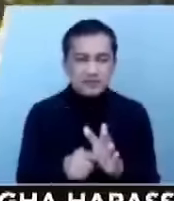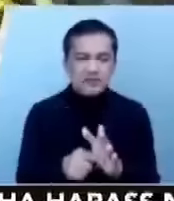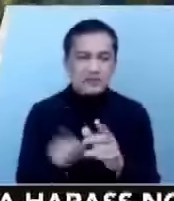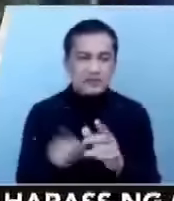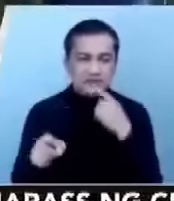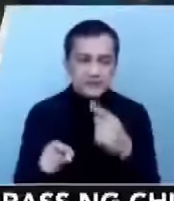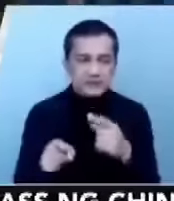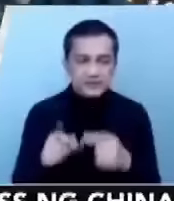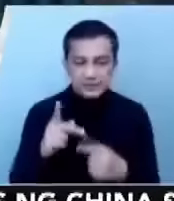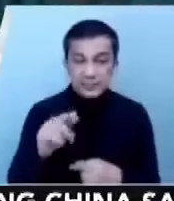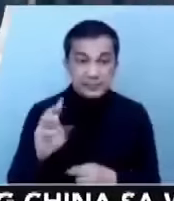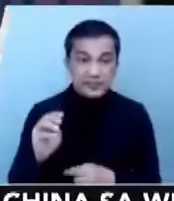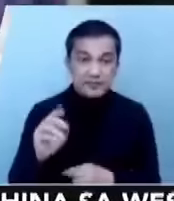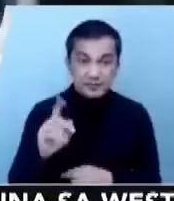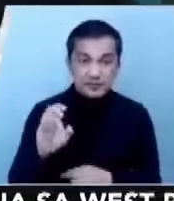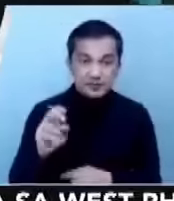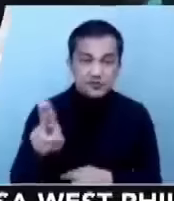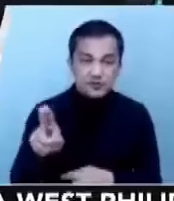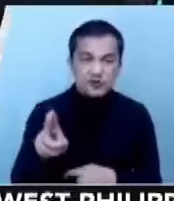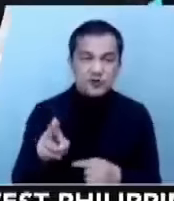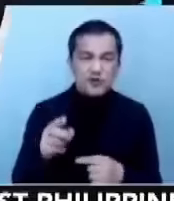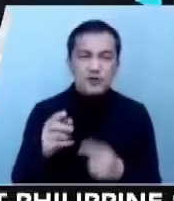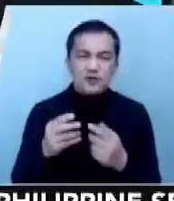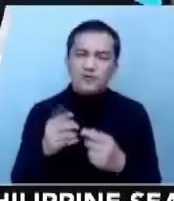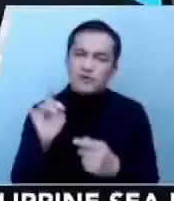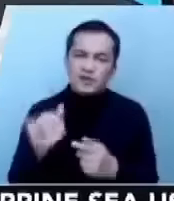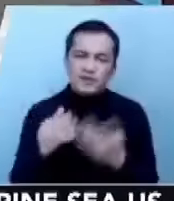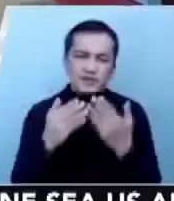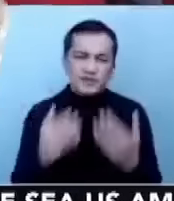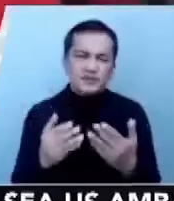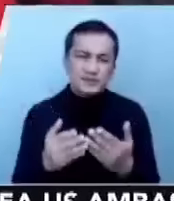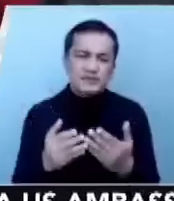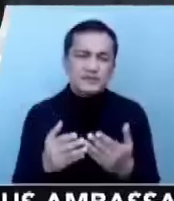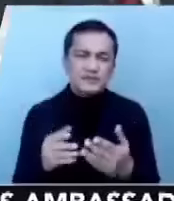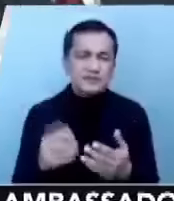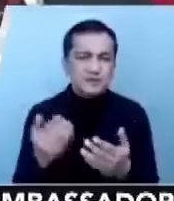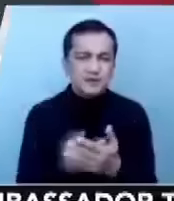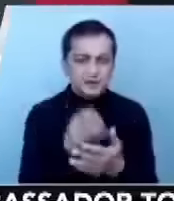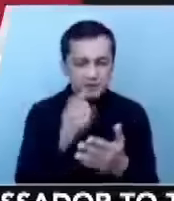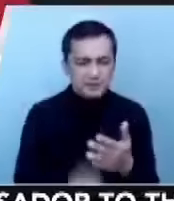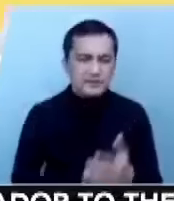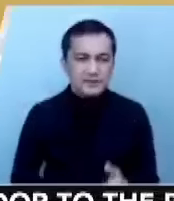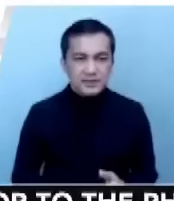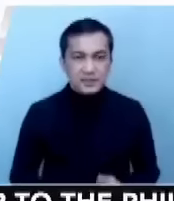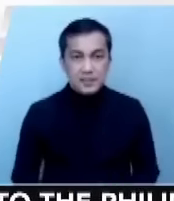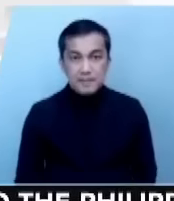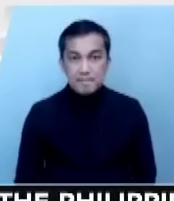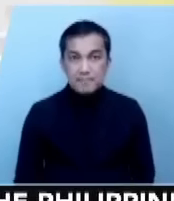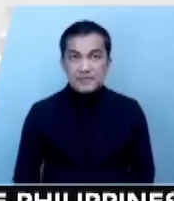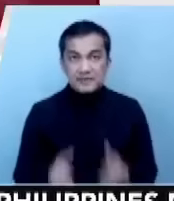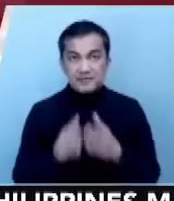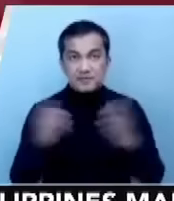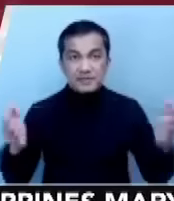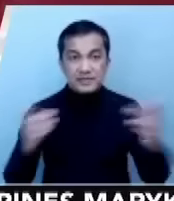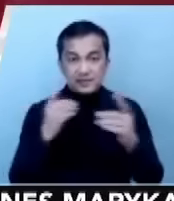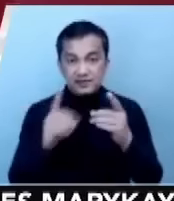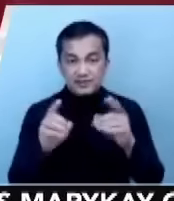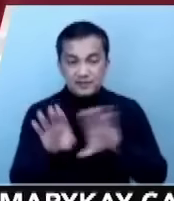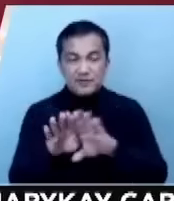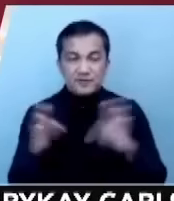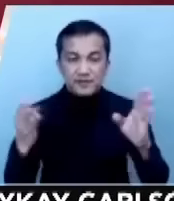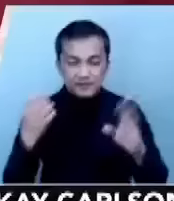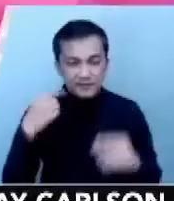Chiu, forever grateful and thankful sa bagong chapter na ito. A bigger door has opened for us. Hindi mo ma-imagine